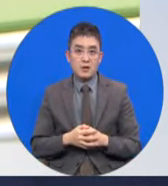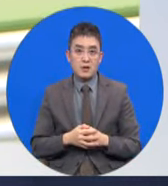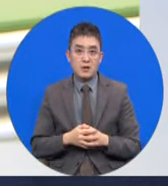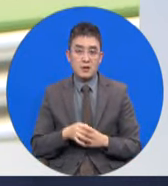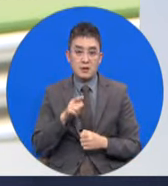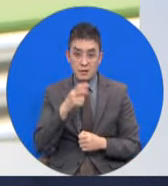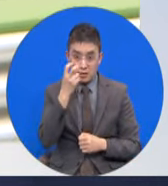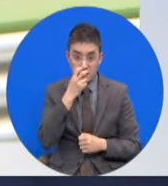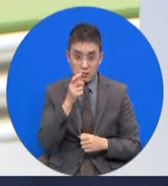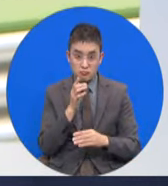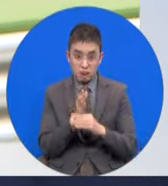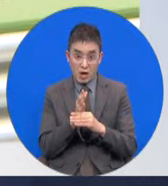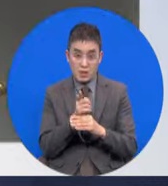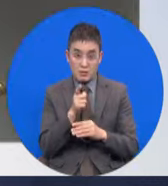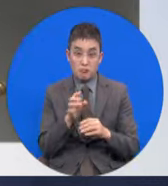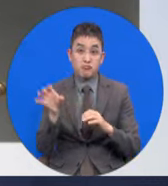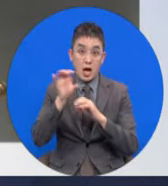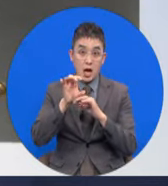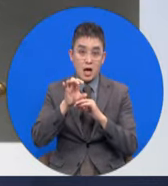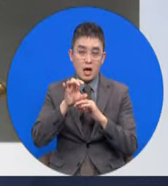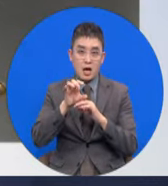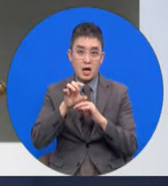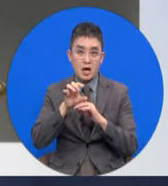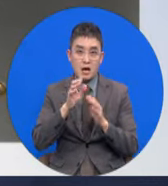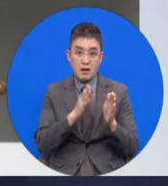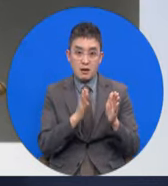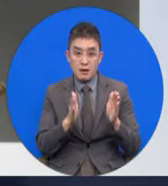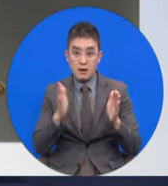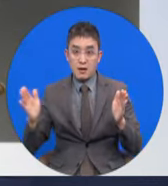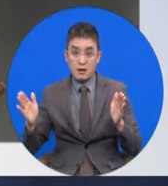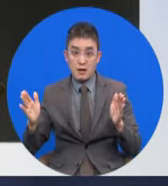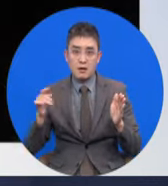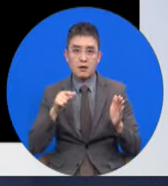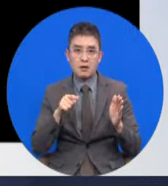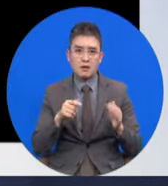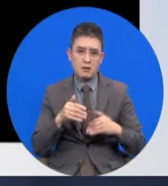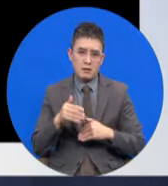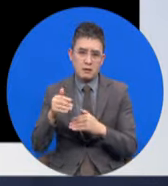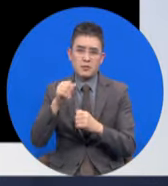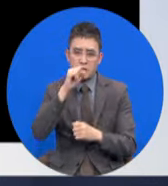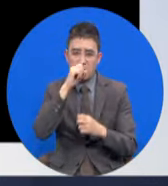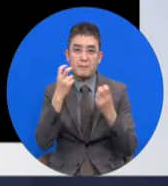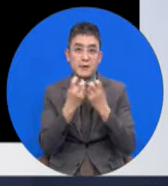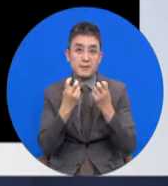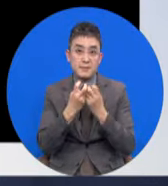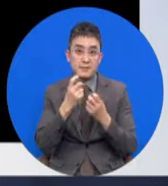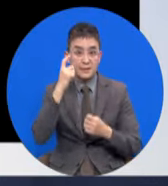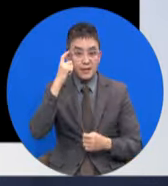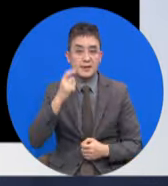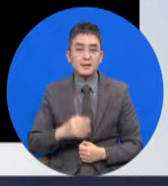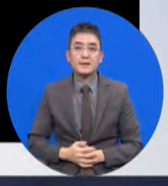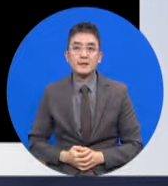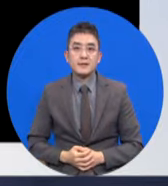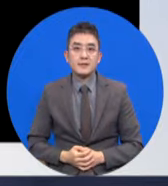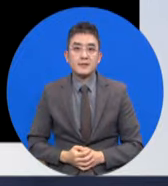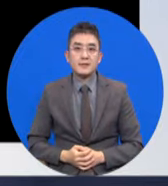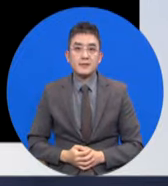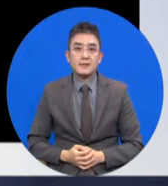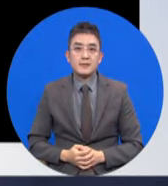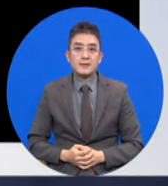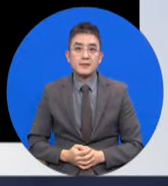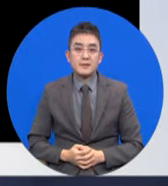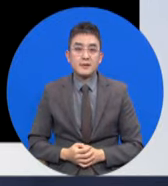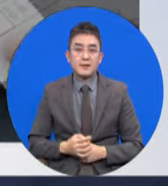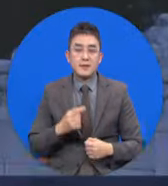바람에 절차가 하나가 더 늘어났거든요. 그것은 굉장히 바람직하고 좋은 일이다. 저는 개인적으로 그렇게 생각하고 있습니다. 예, 당선자 윤곽은